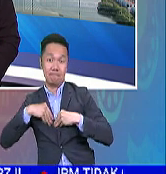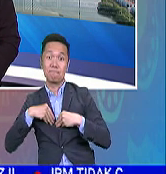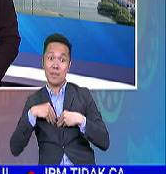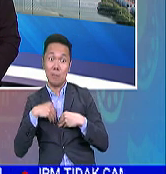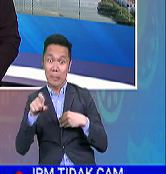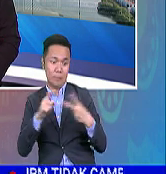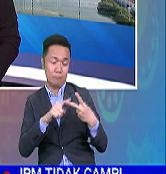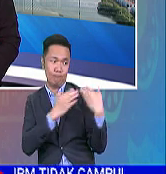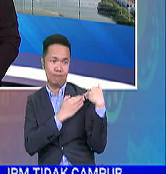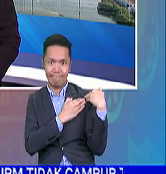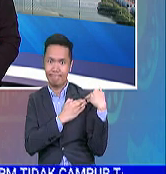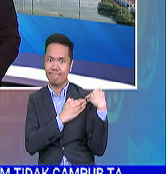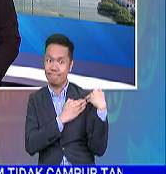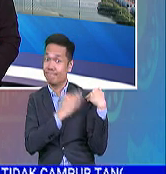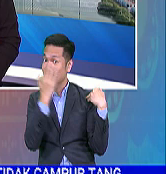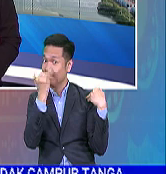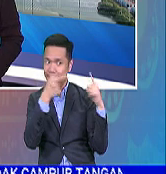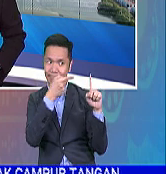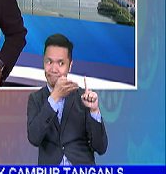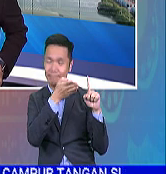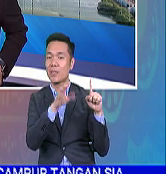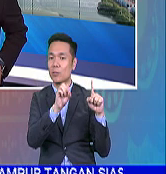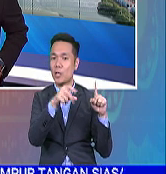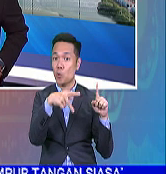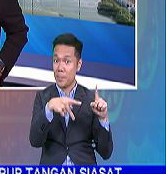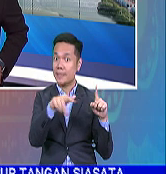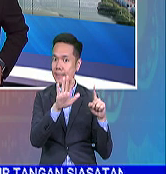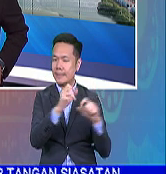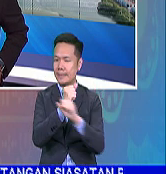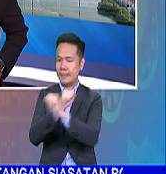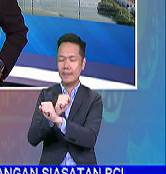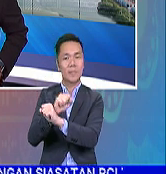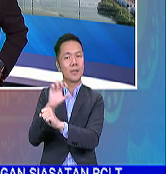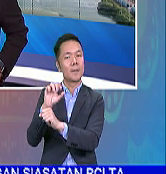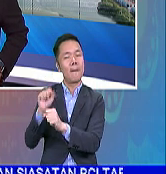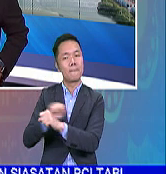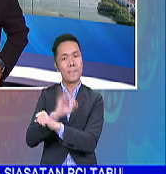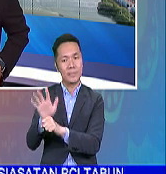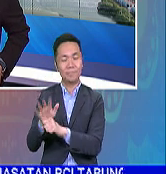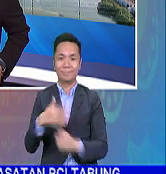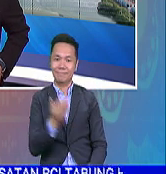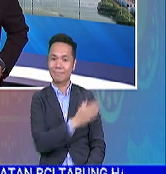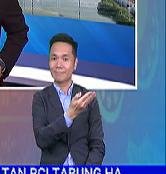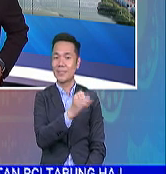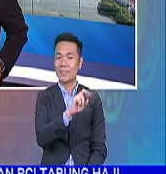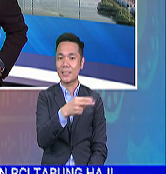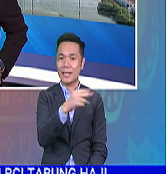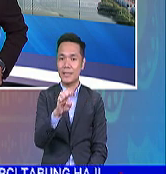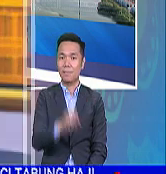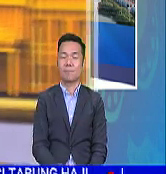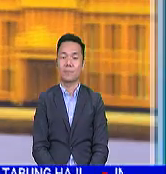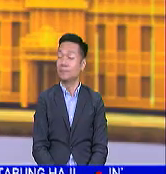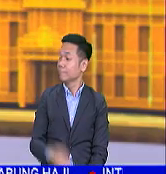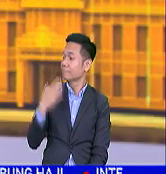masih perlu patuhi SOP untuk mengelak penularan pandemik. Kembali bersama Sahih untuk laporan lanjut dalam berita wilayah. Sahih. Terima